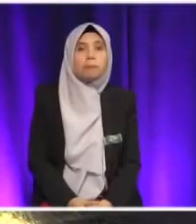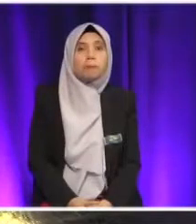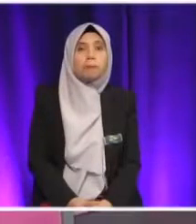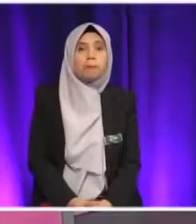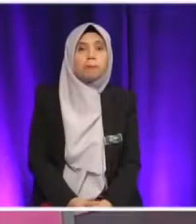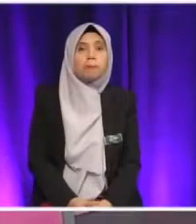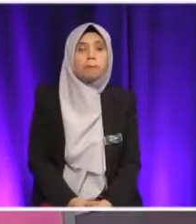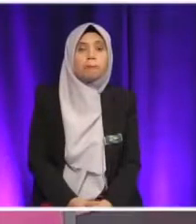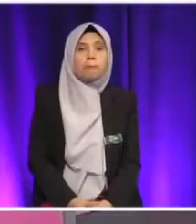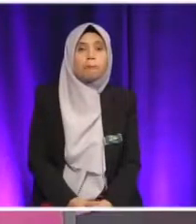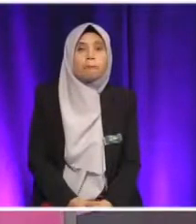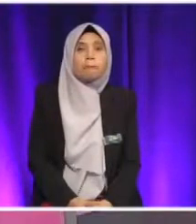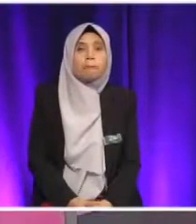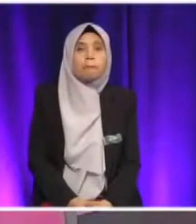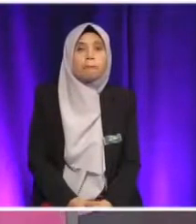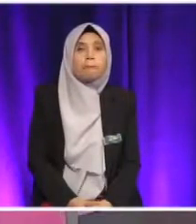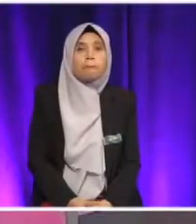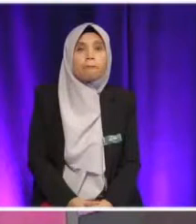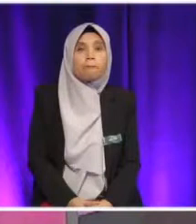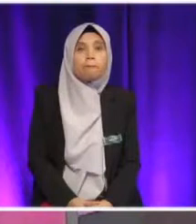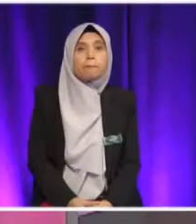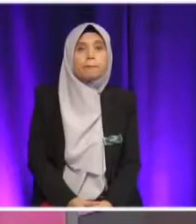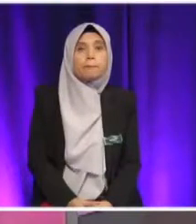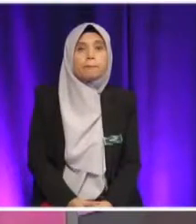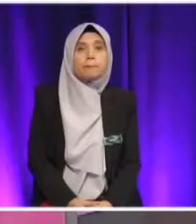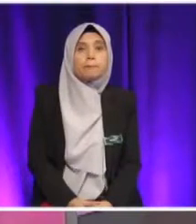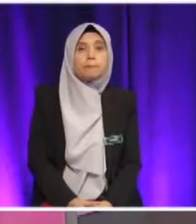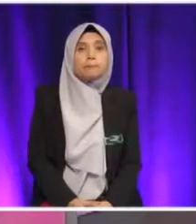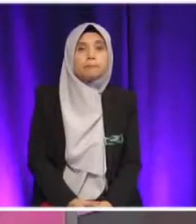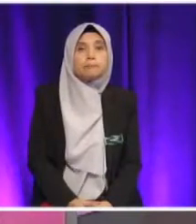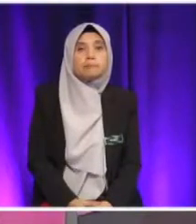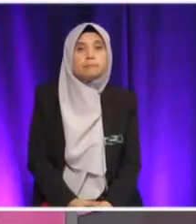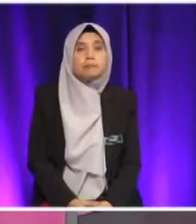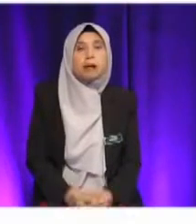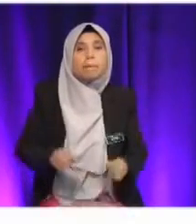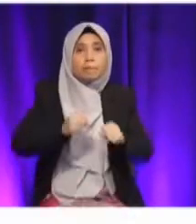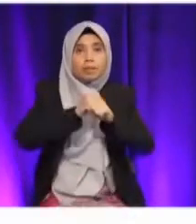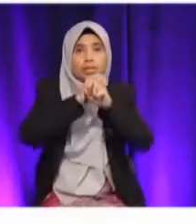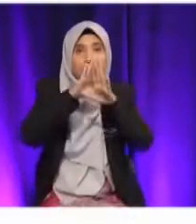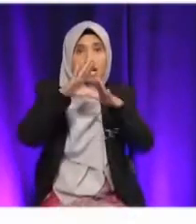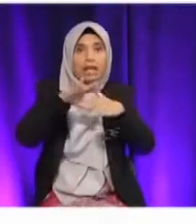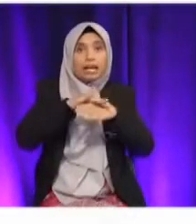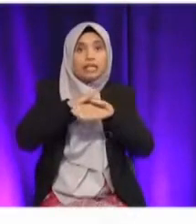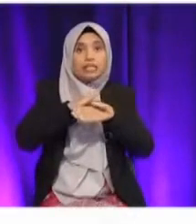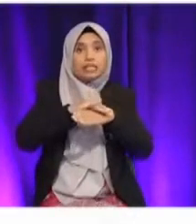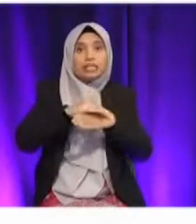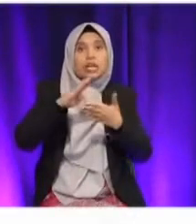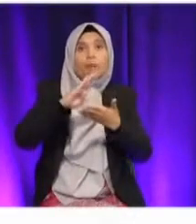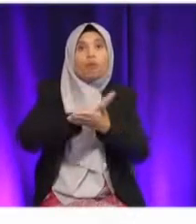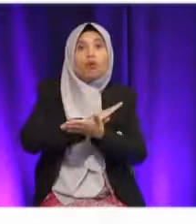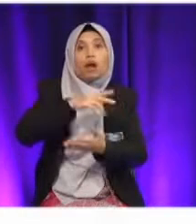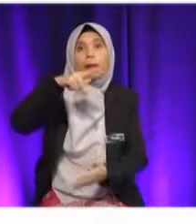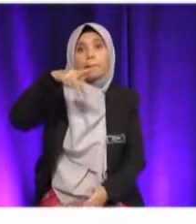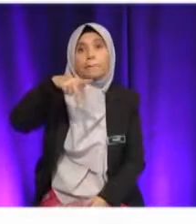oke yang ini Oke yang ini opened penerangan banyak mengisi Borang PBD Apa itu Feby